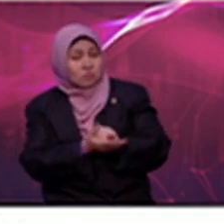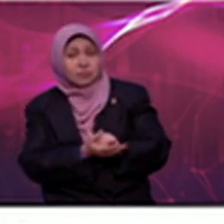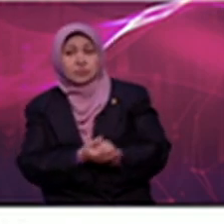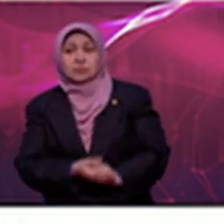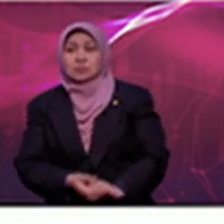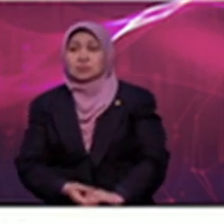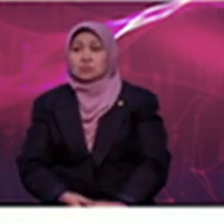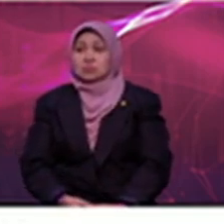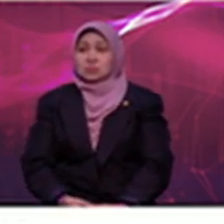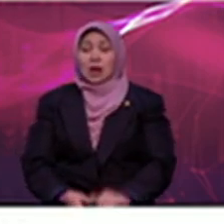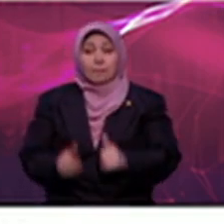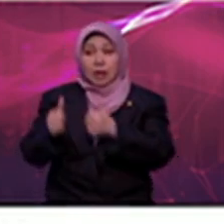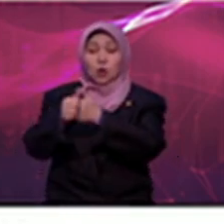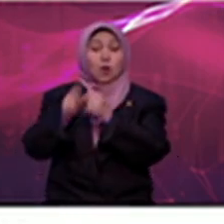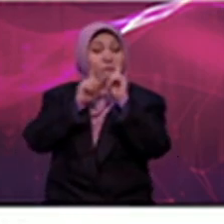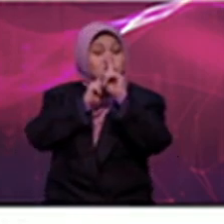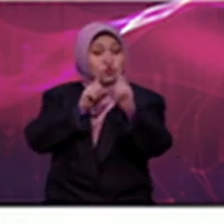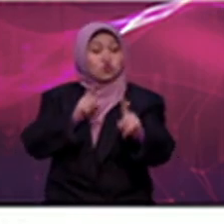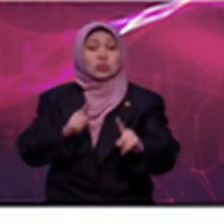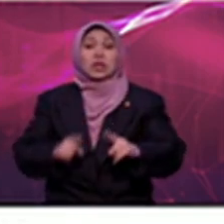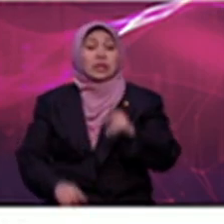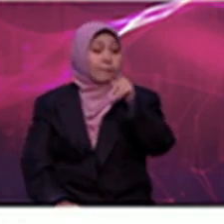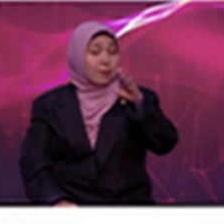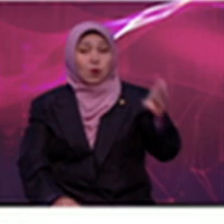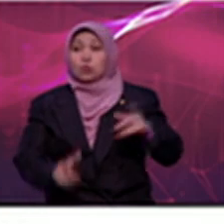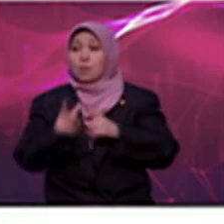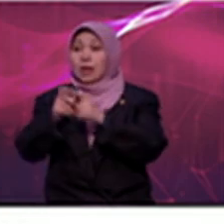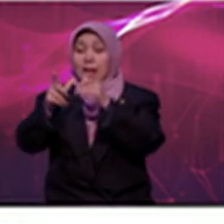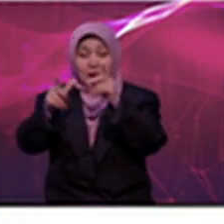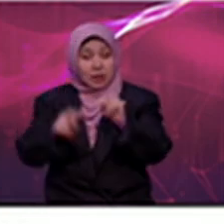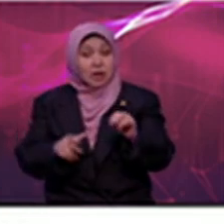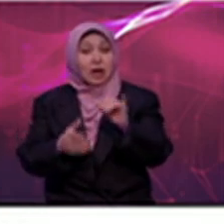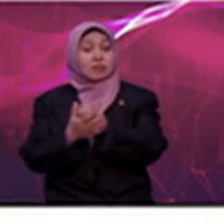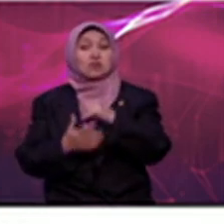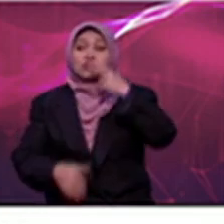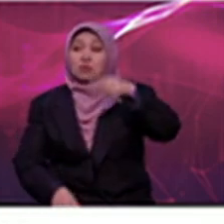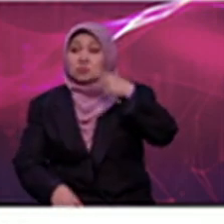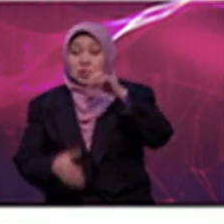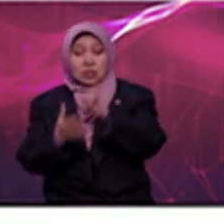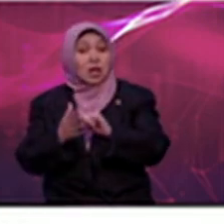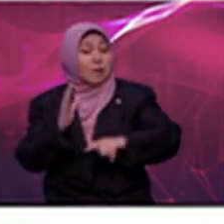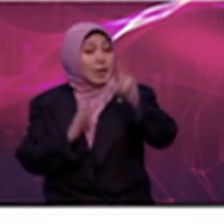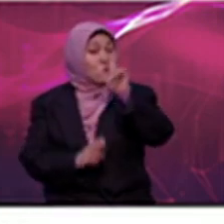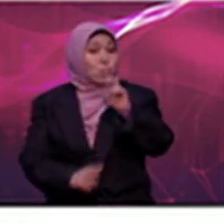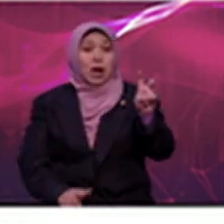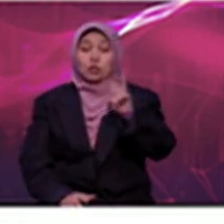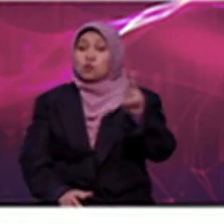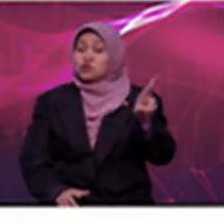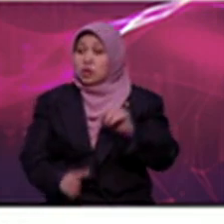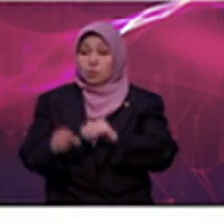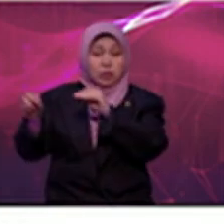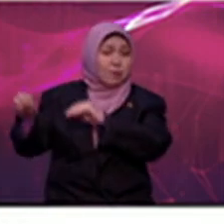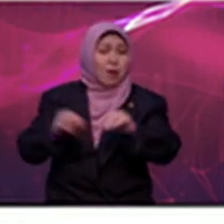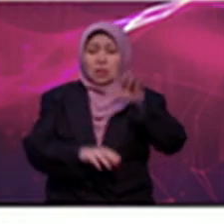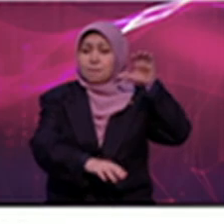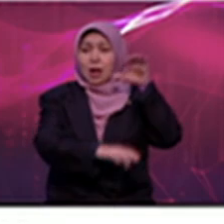berkenaan menurut pesuruhjaya tinggi PBB untuk pelarian filipo grandi berkata lebih 200 r000 penduduk dipindah secara